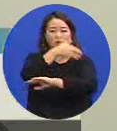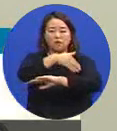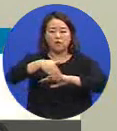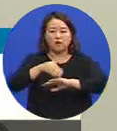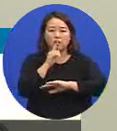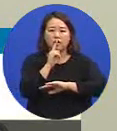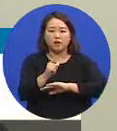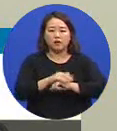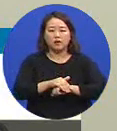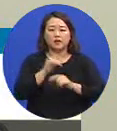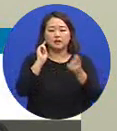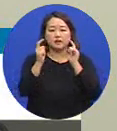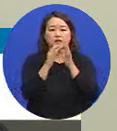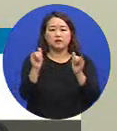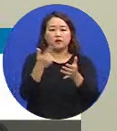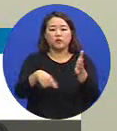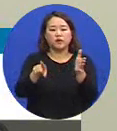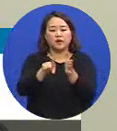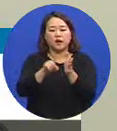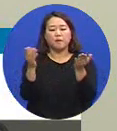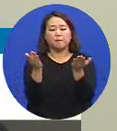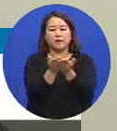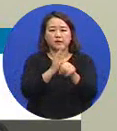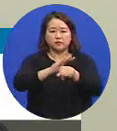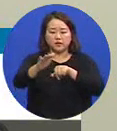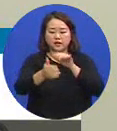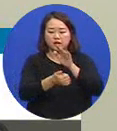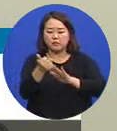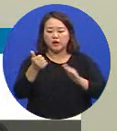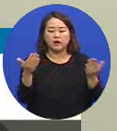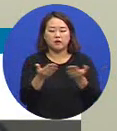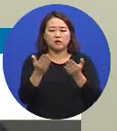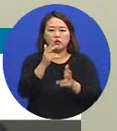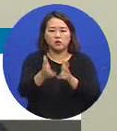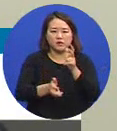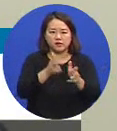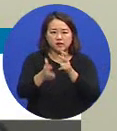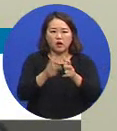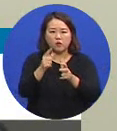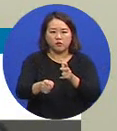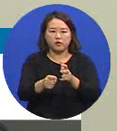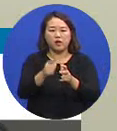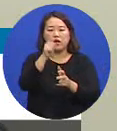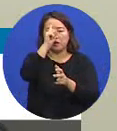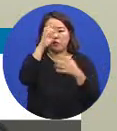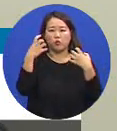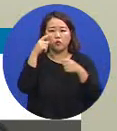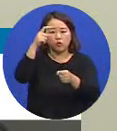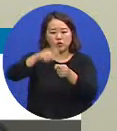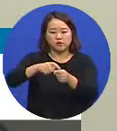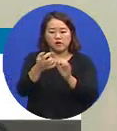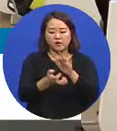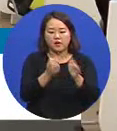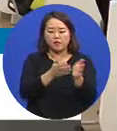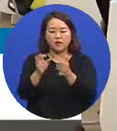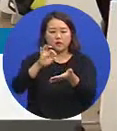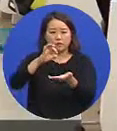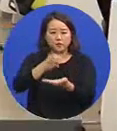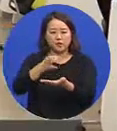위한 맞춤형 공공일자리 사업인 희망 근로지원 사업을 목적 예비부로 지원받아 우선적으로 추진할